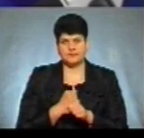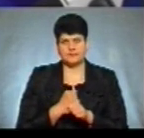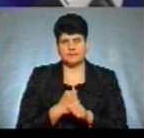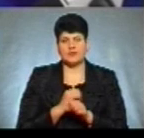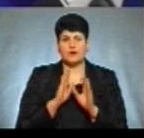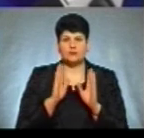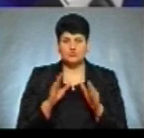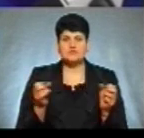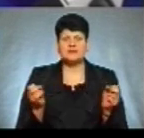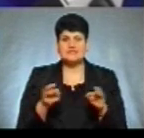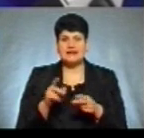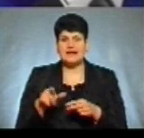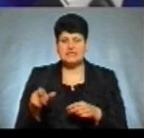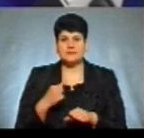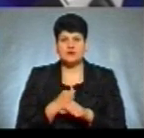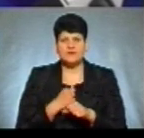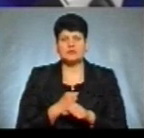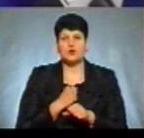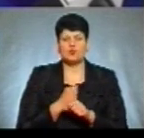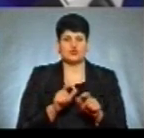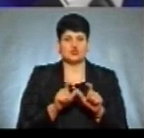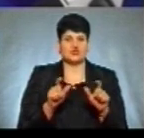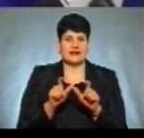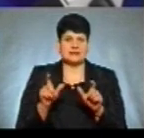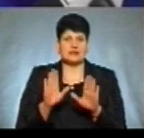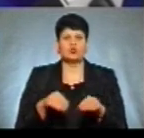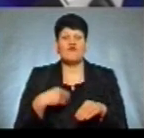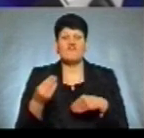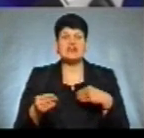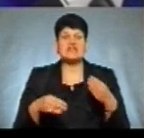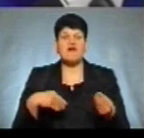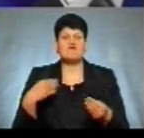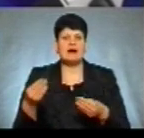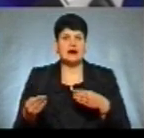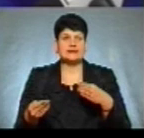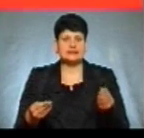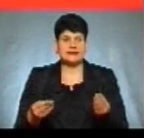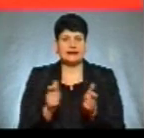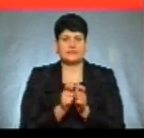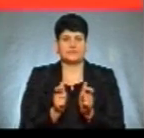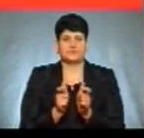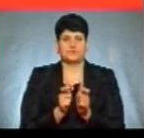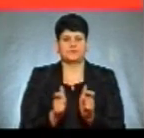будуть спеціалісти працювати на робочих станціях, які будуть видавати ID-картки.